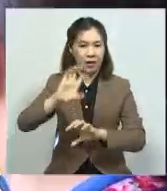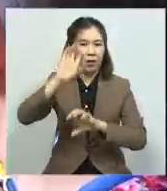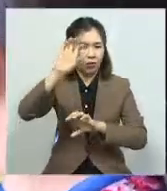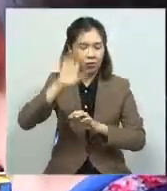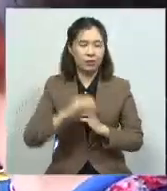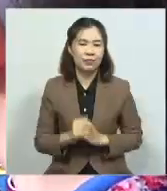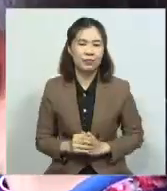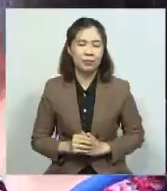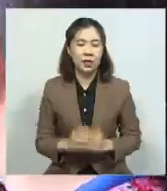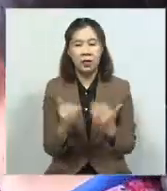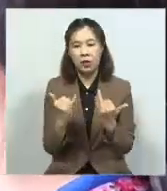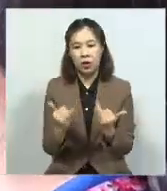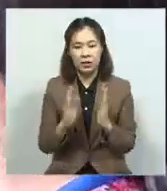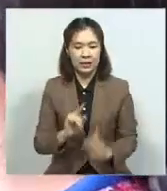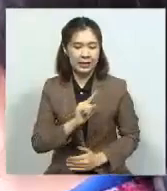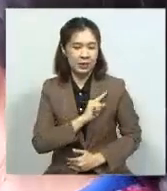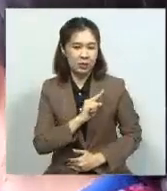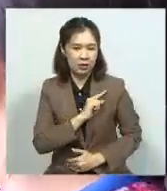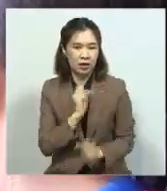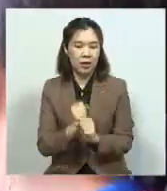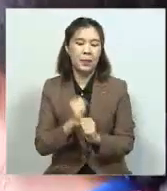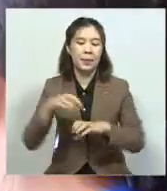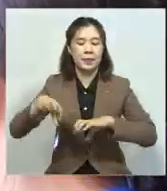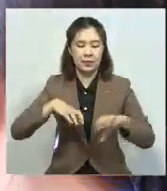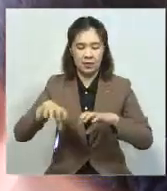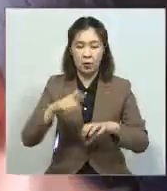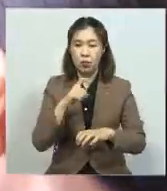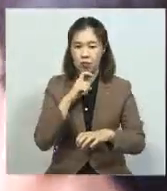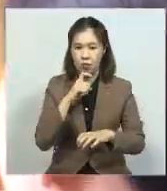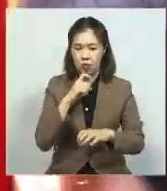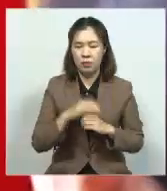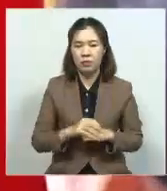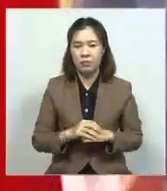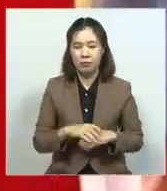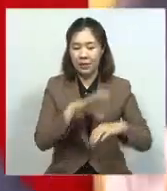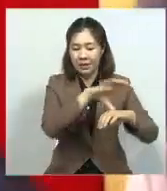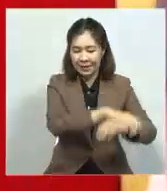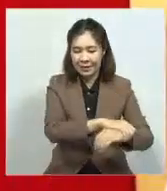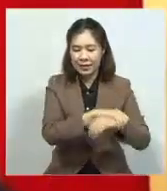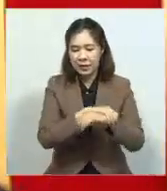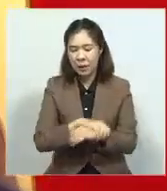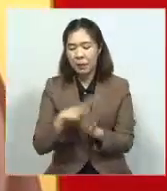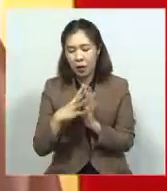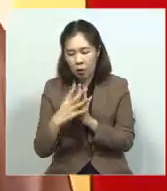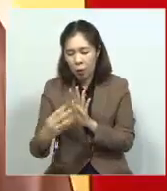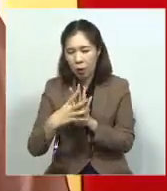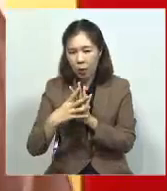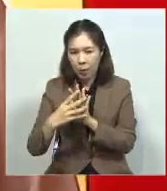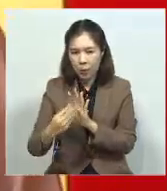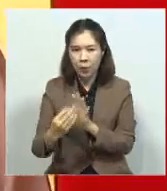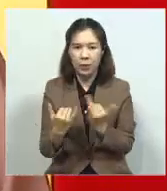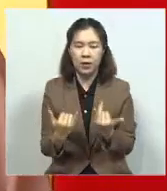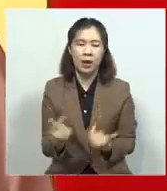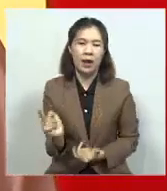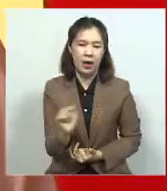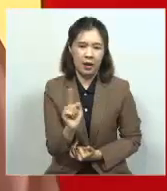ยนะคะท่านก็บอกว่าตอนนี้เจ้าหน้าที่กำลังเร่งดำเนินการอยู่ส่วนจะนำตัวมาปรับทัศนคติหรืออบรมหรือไม่ขณะ